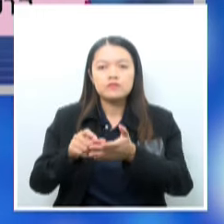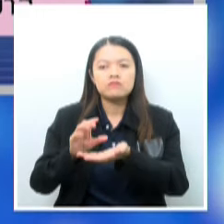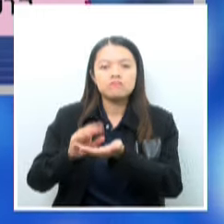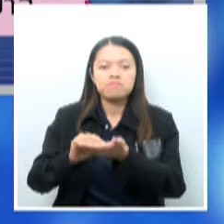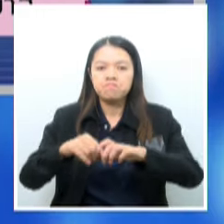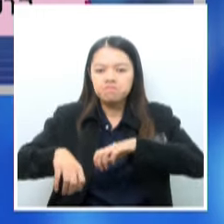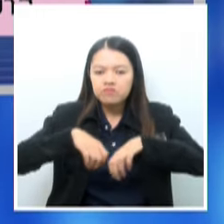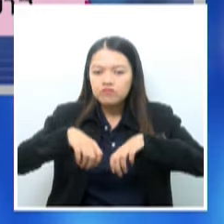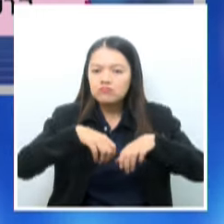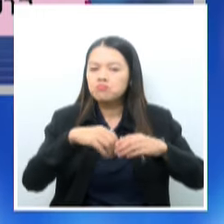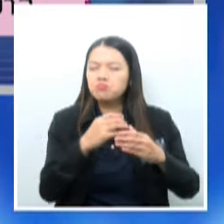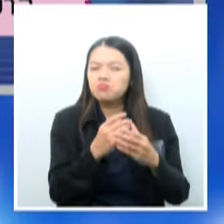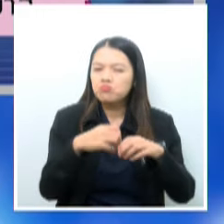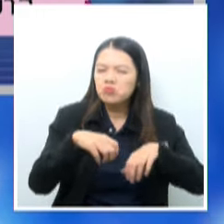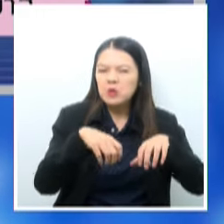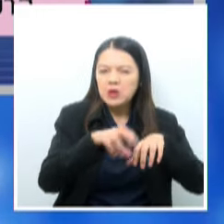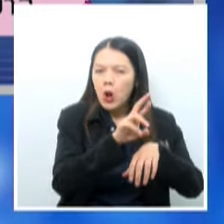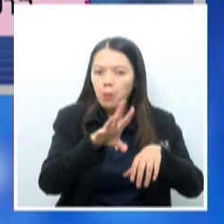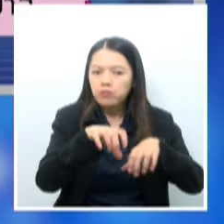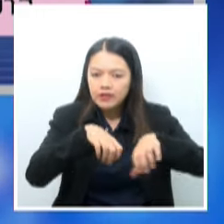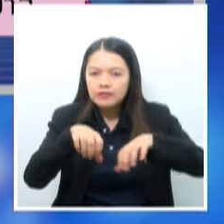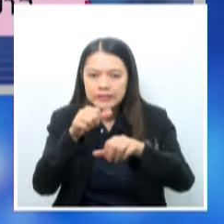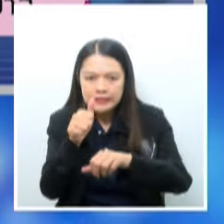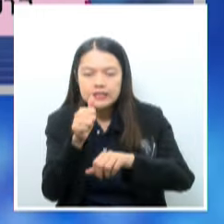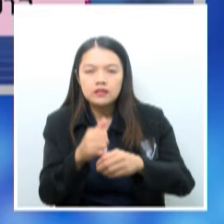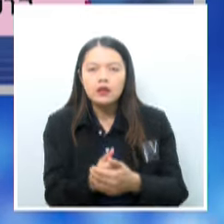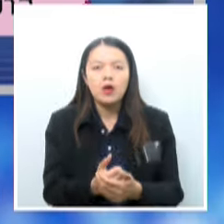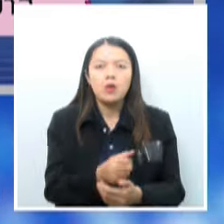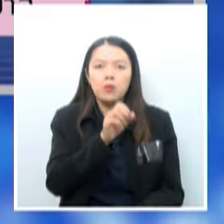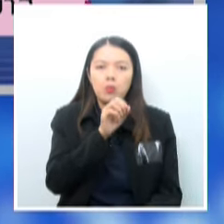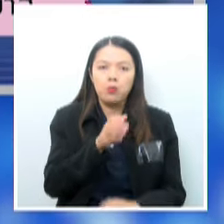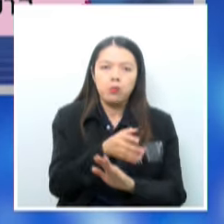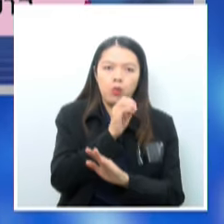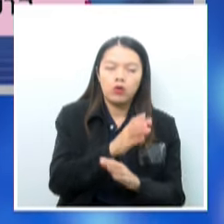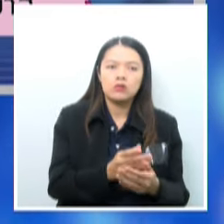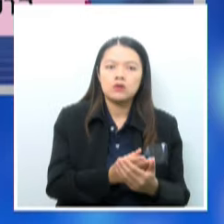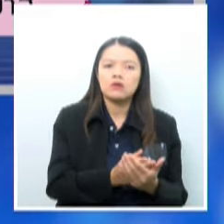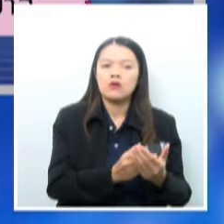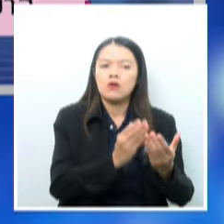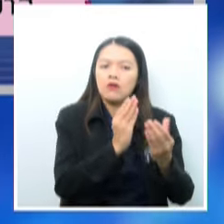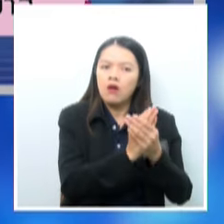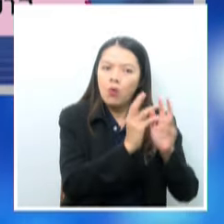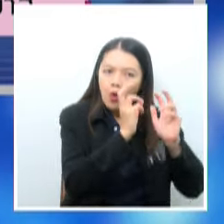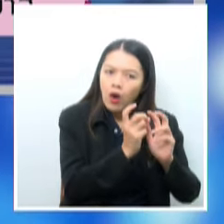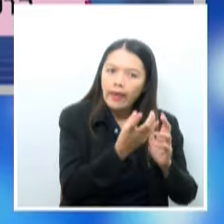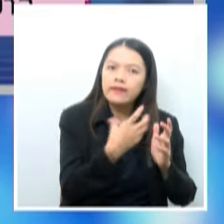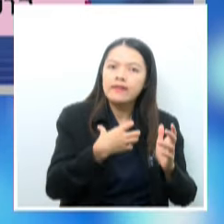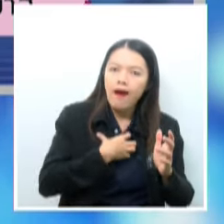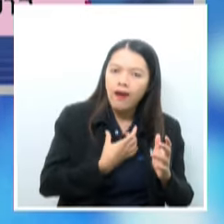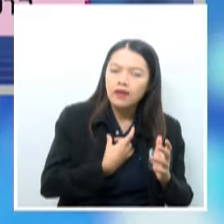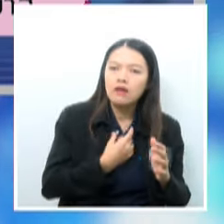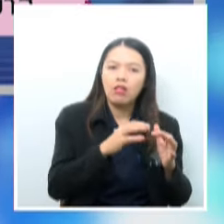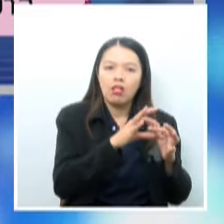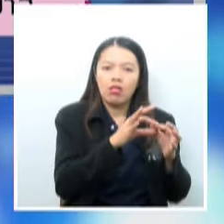ข้อมูลทุกอย่างให้เป็นระบบนะครับโดยบอกไปเลยว่าข้อมูลของแต่ละอย่างต้องการอะไรแล้วลิงก์